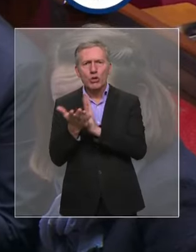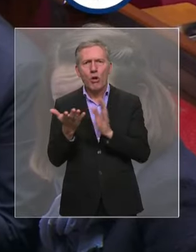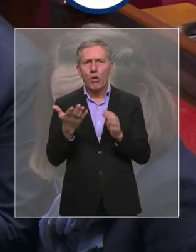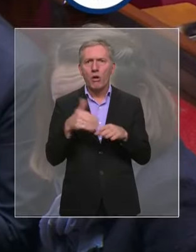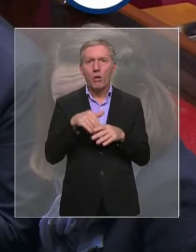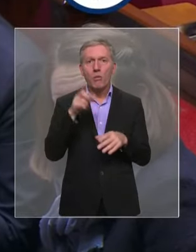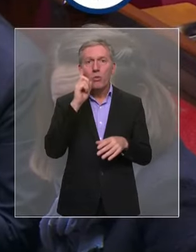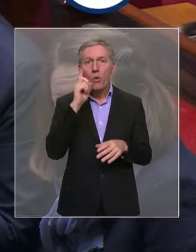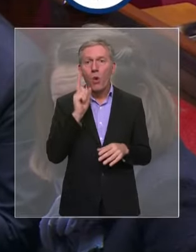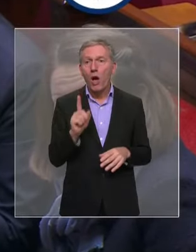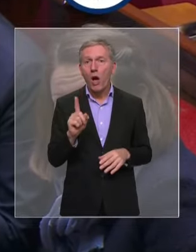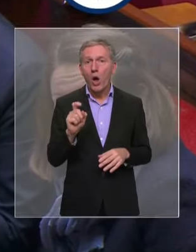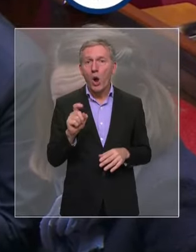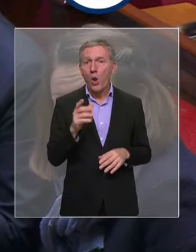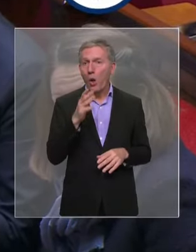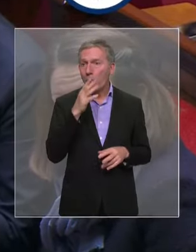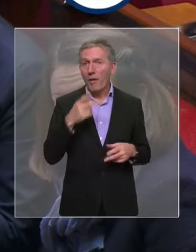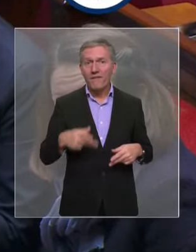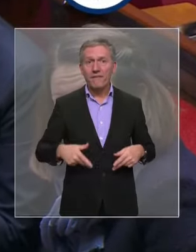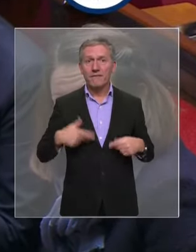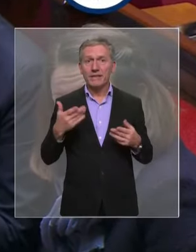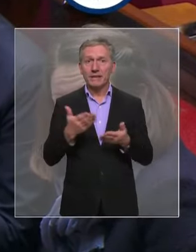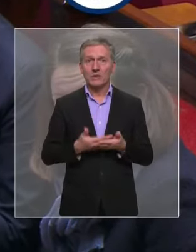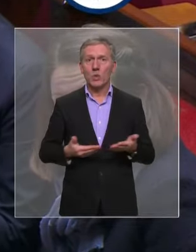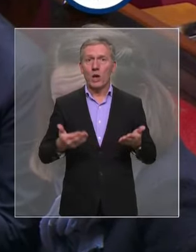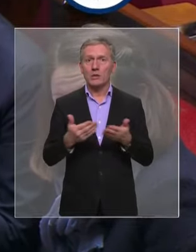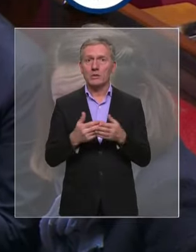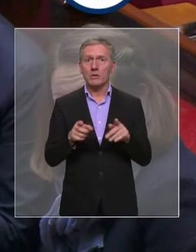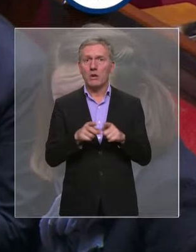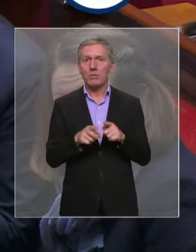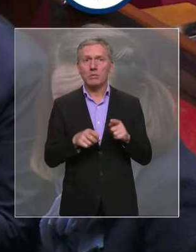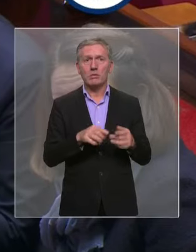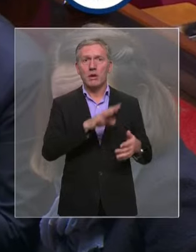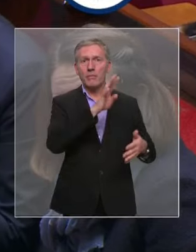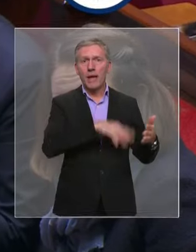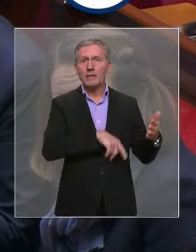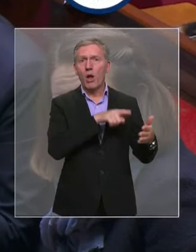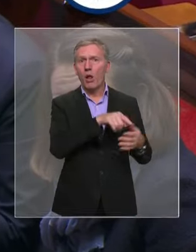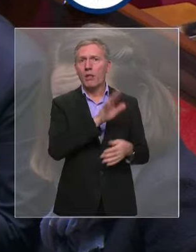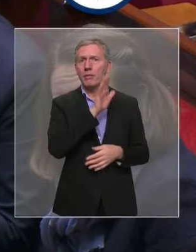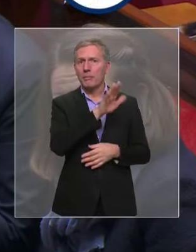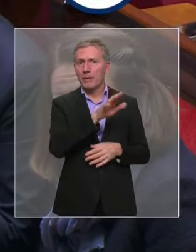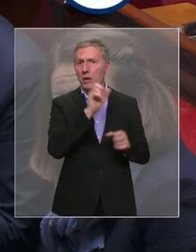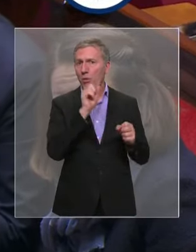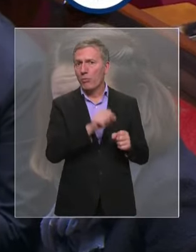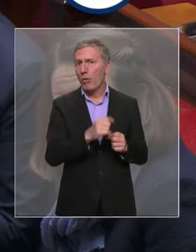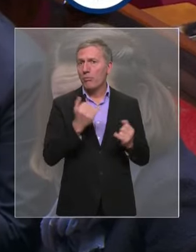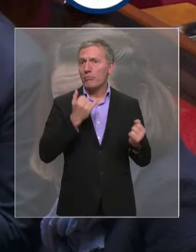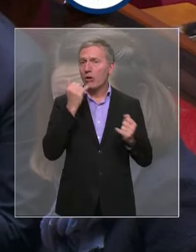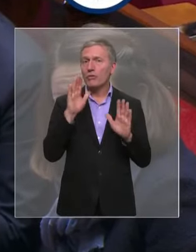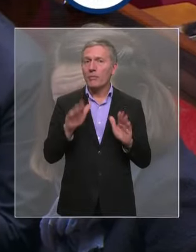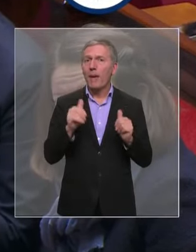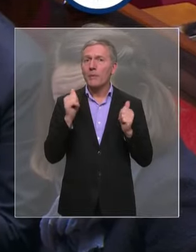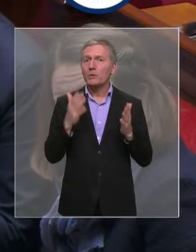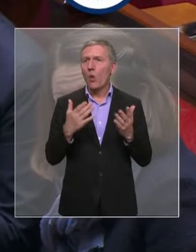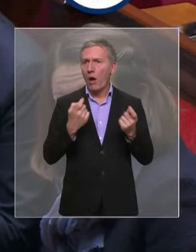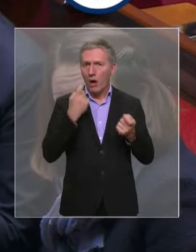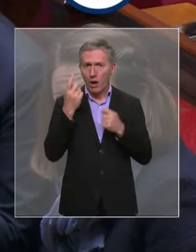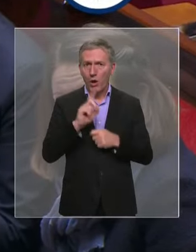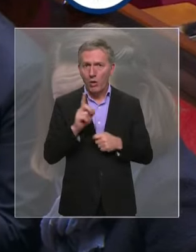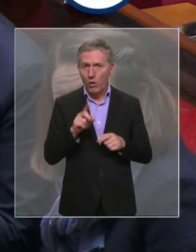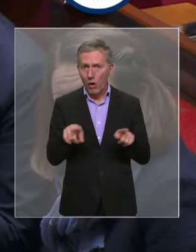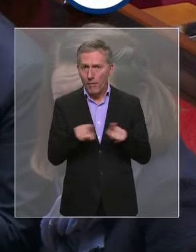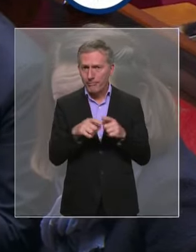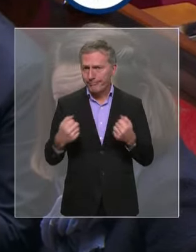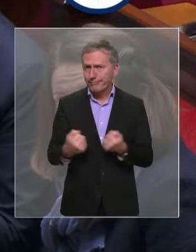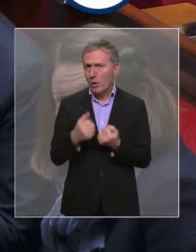sans eau, on ne veut pas vivre une situation comparable à ce qui se passe aux abords de Barcelone, dans lequel on peut laisser penser qu'on n'a pas besoin de se réinterroger, mais dans le